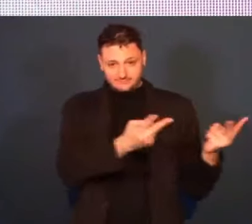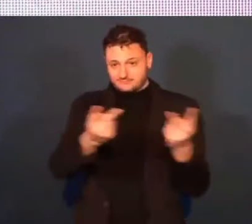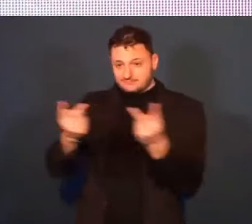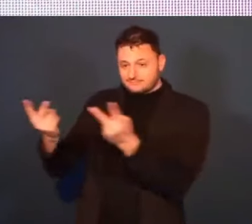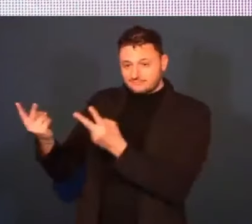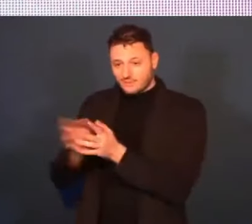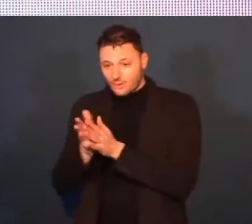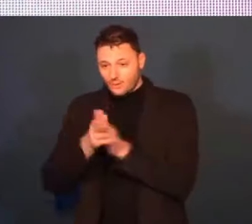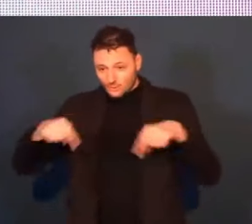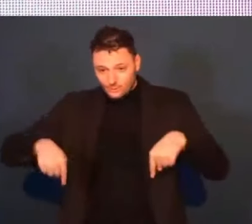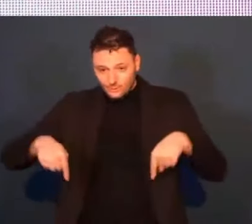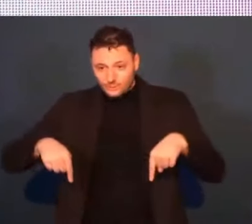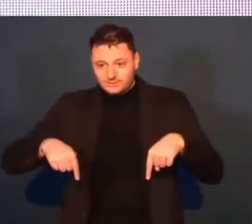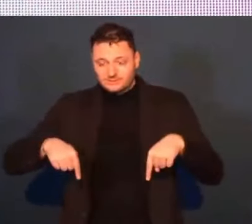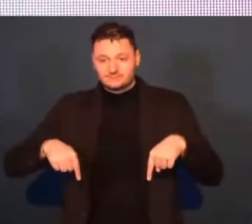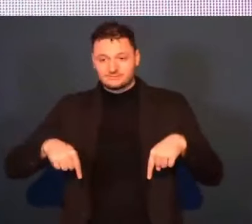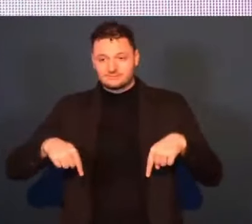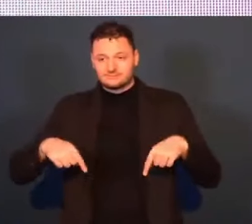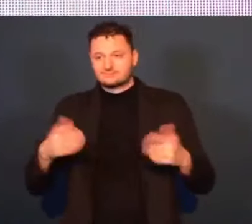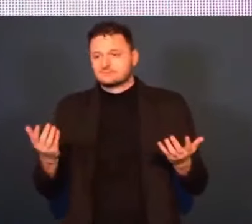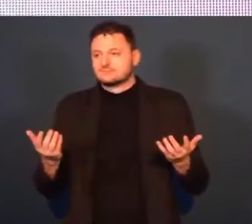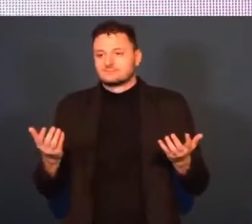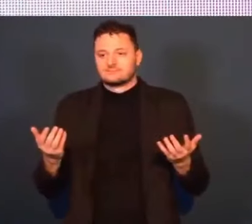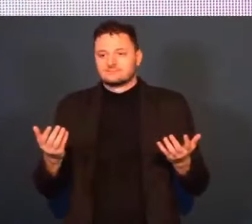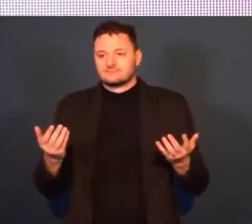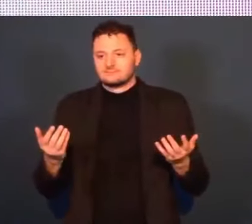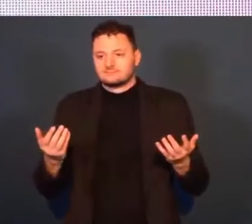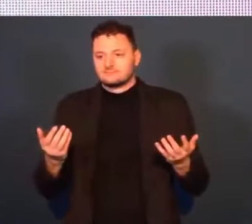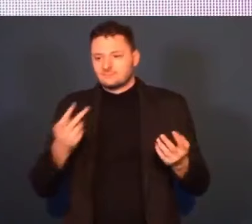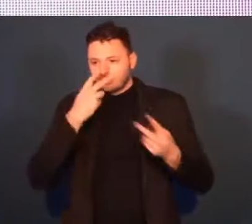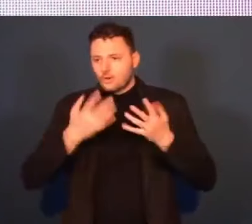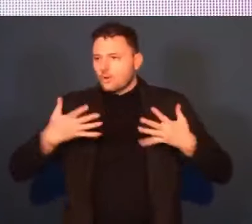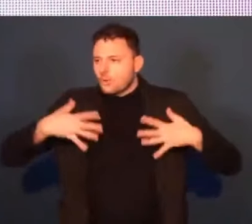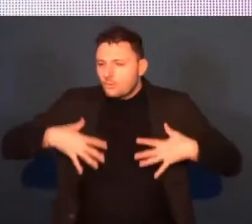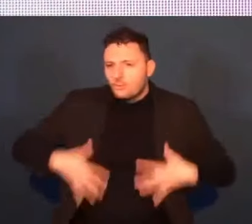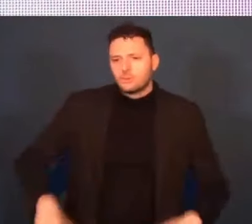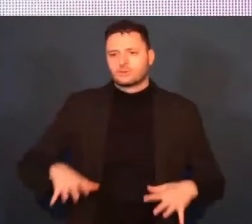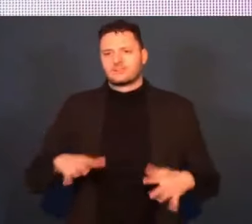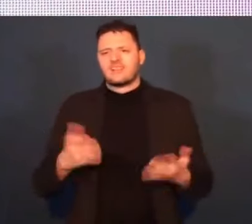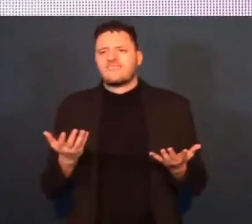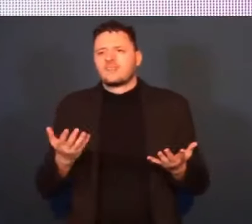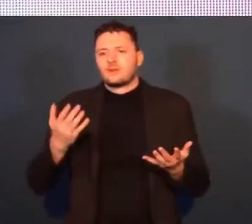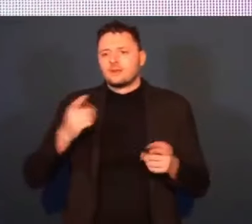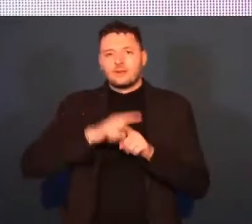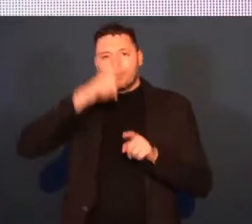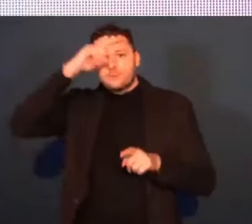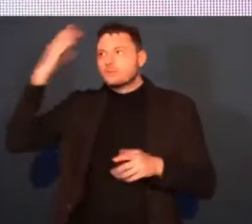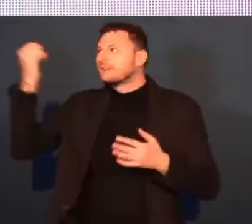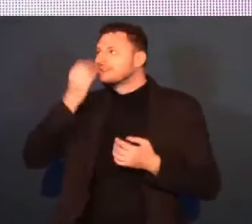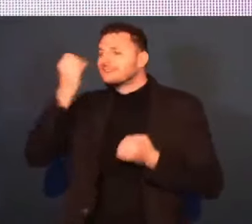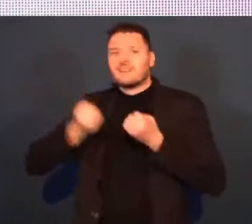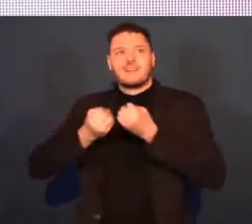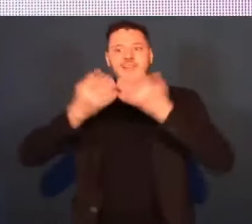да се усети на камерите, е, че тази умора е пролетна умора. Тя няма